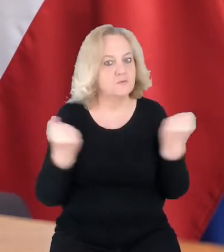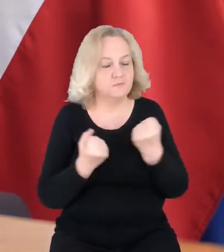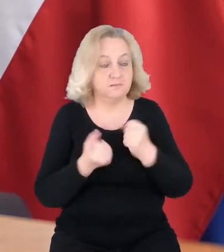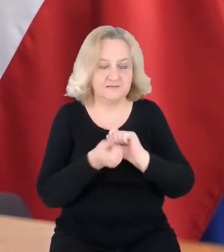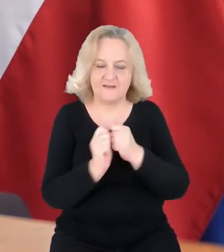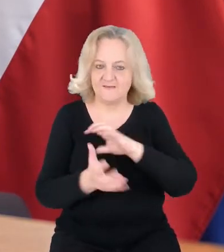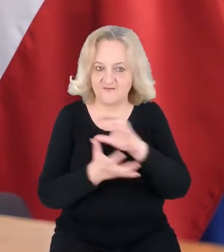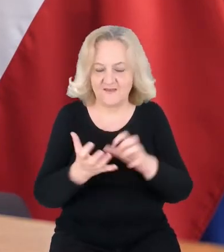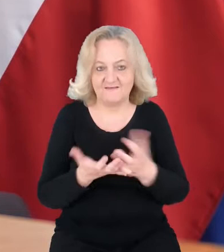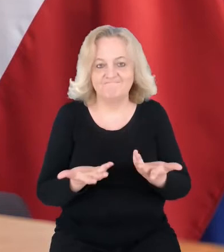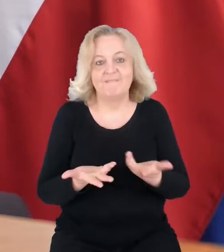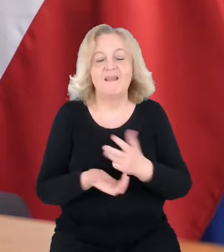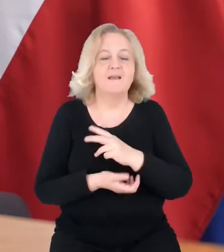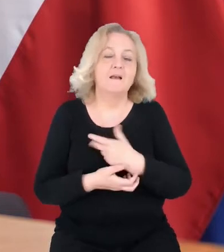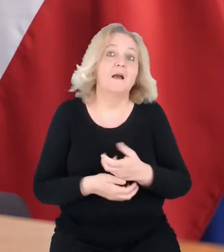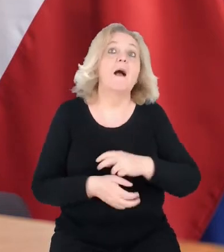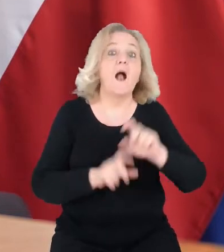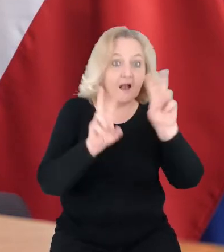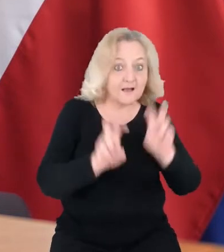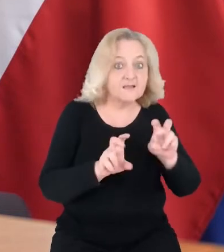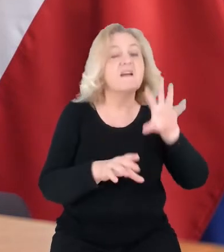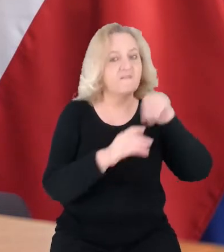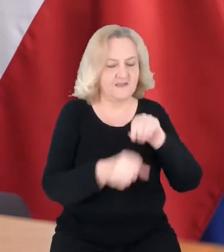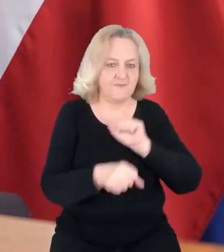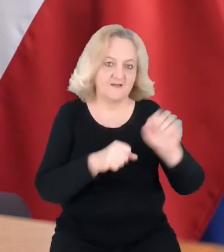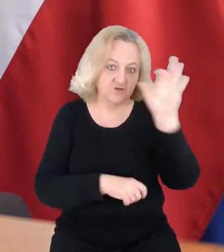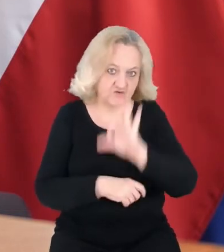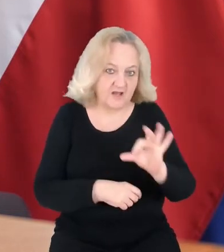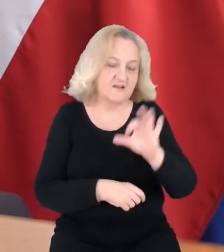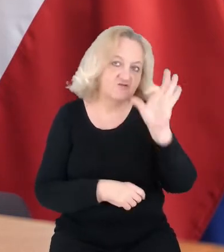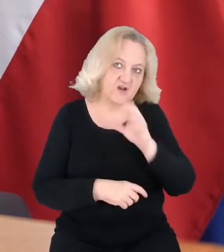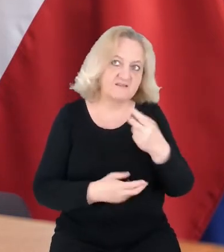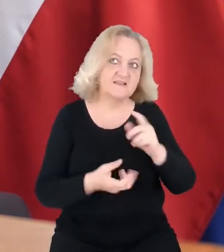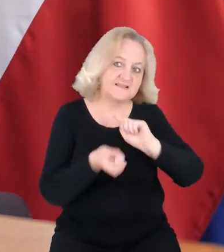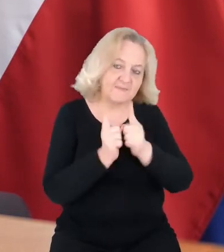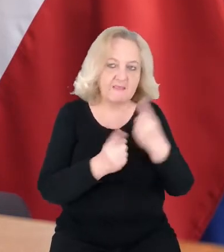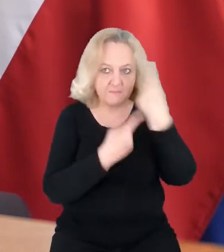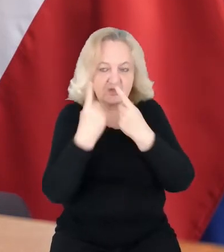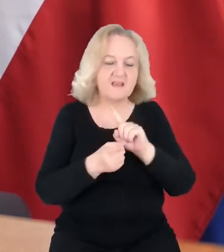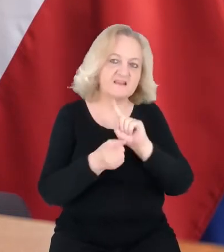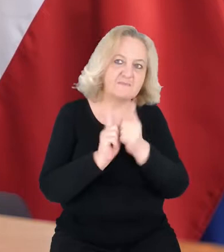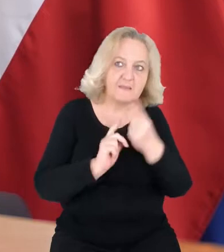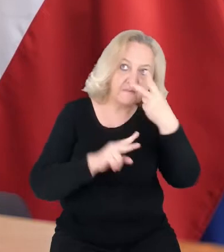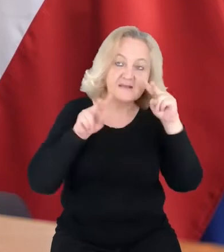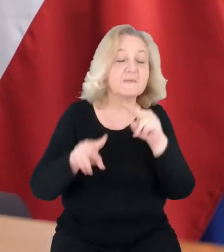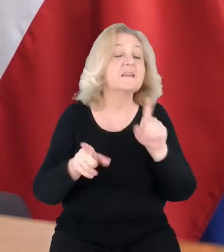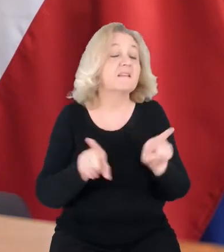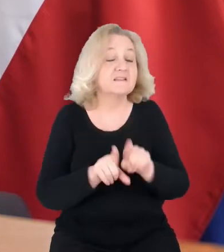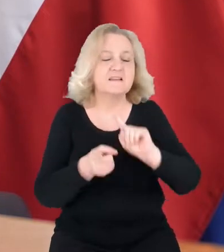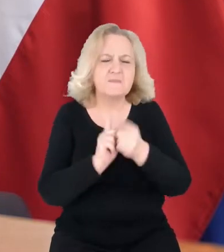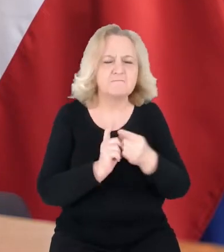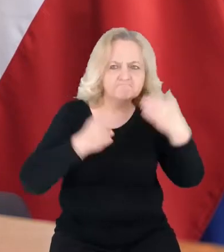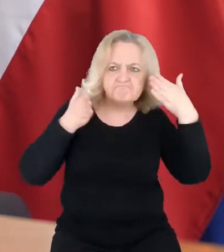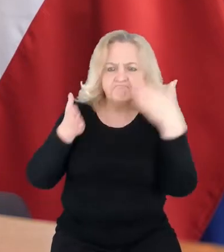ale każdy kryzys jest także szansą. Szansą na zmianę perspektywy i zmianę myślenia, na sensowną korektę kursu